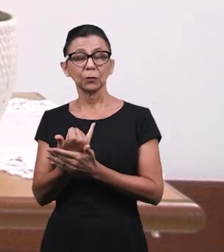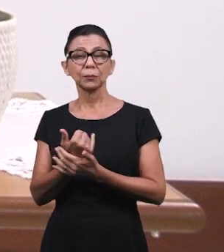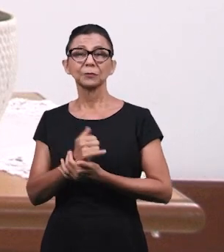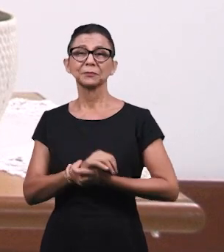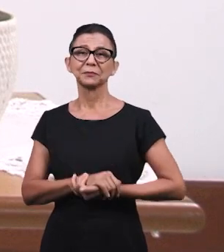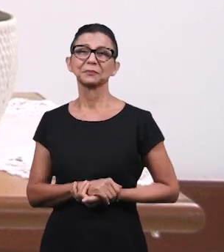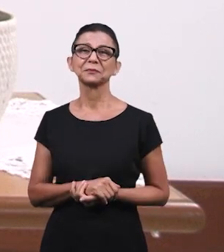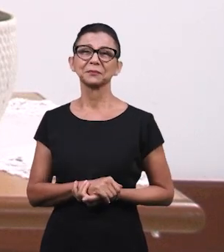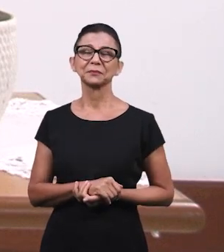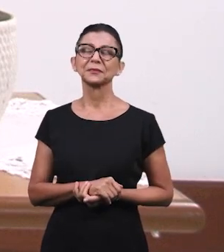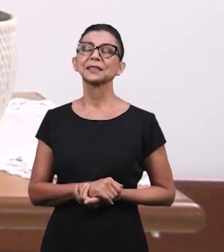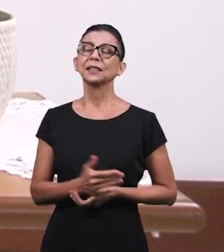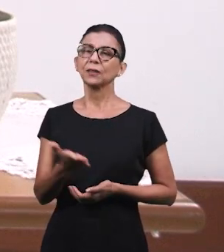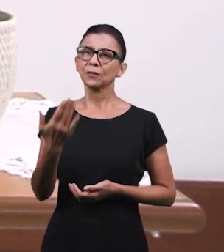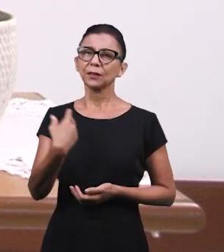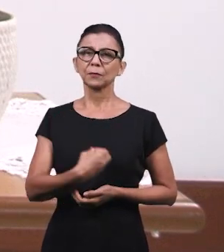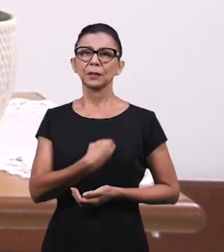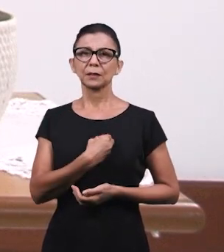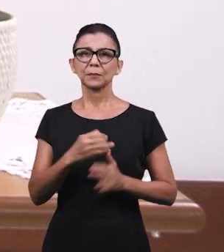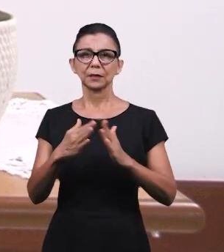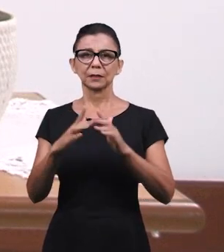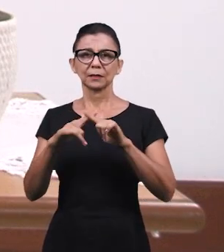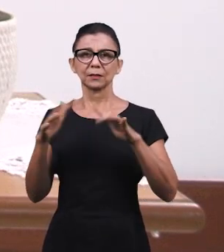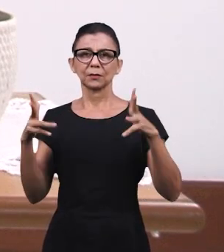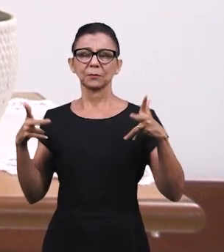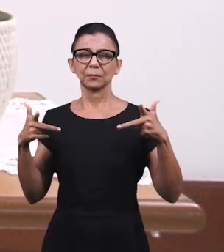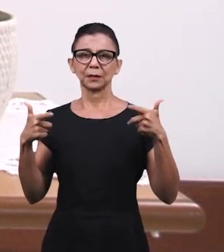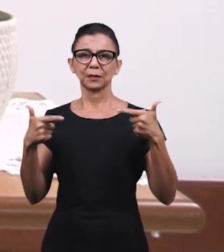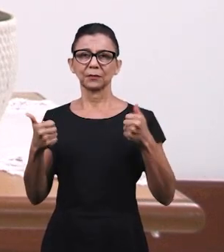этом чудном теле Христом. До славного